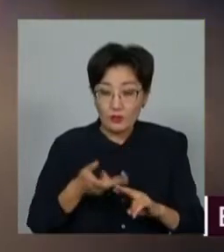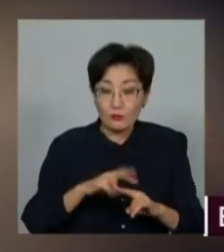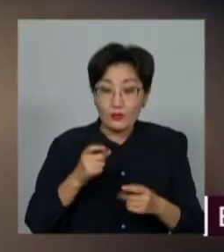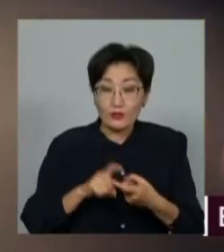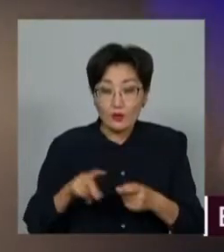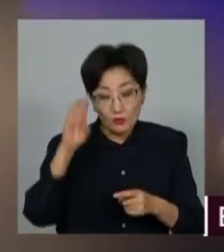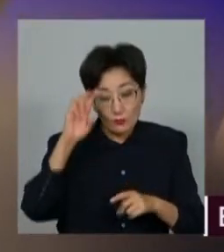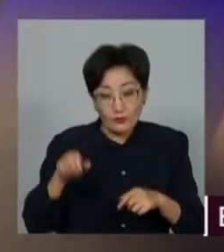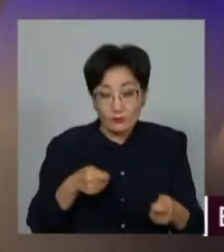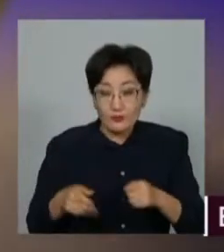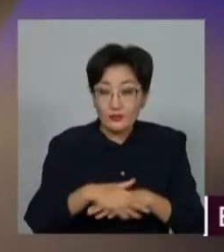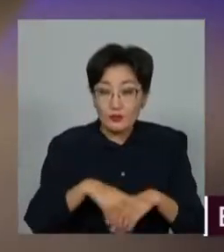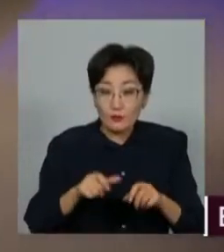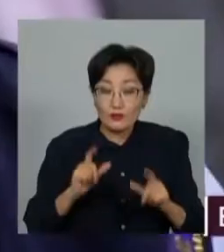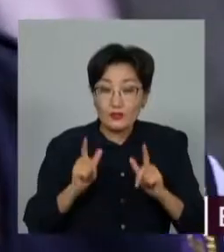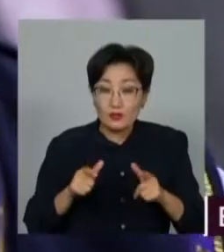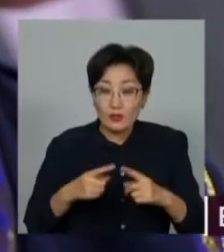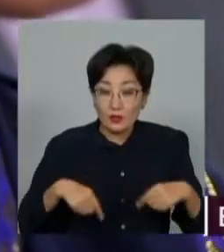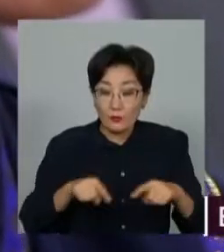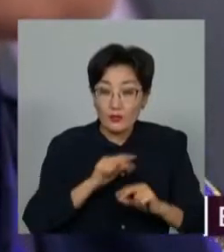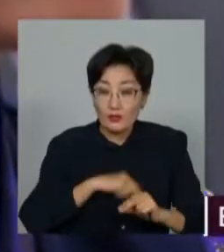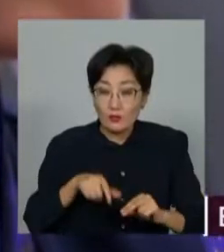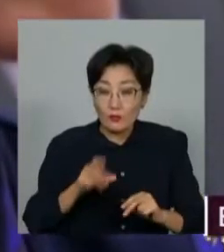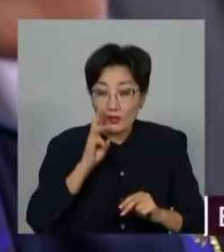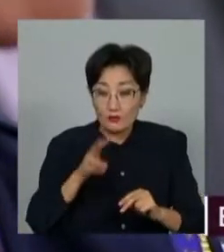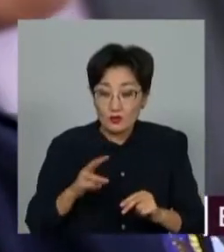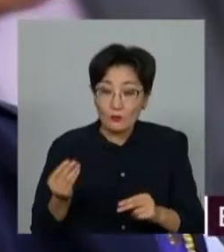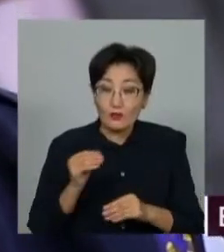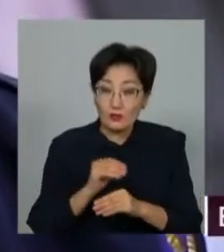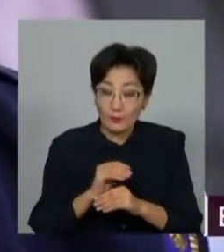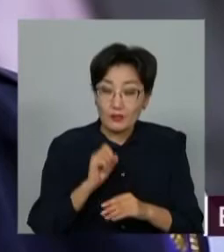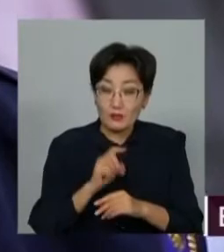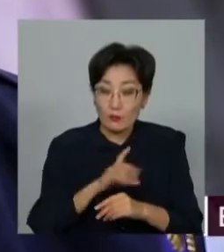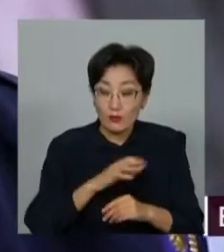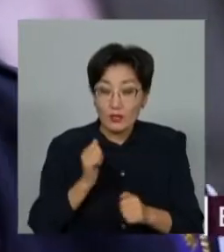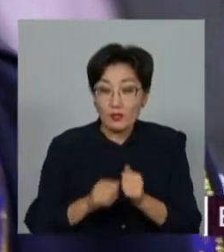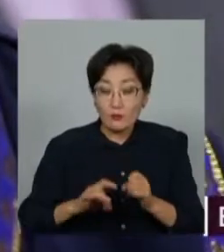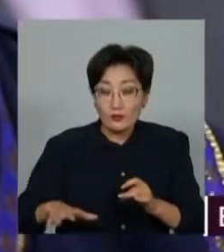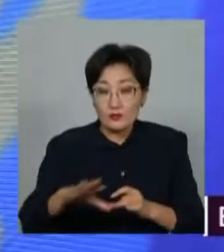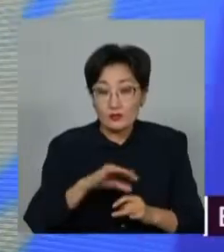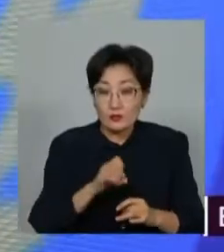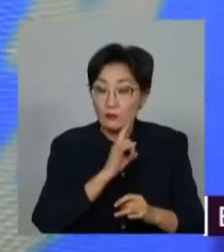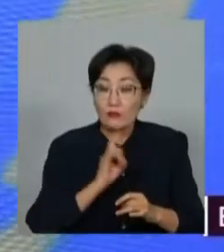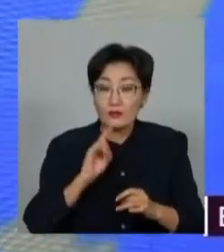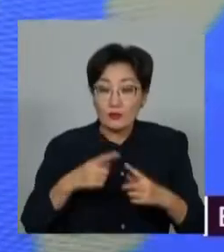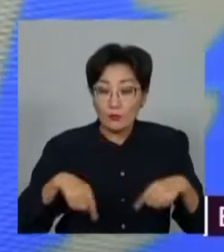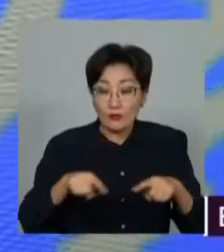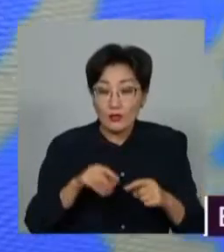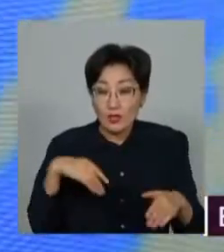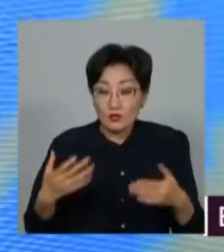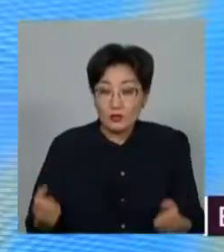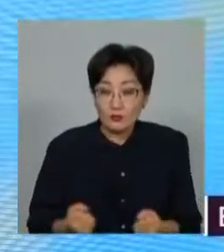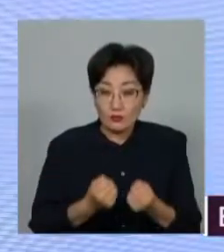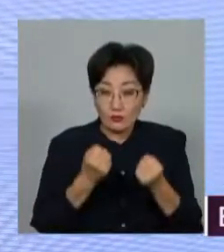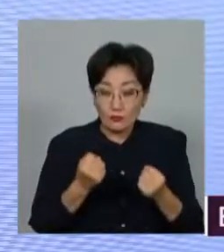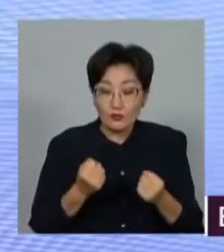ретте мемлекет басшысы қоғамдық келісім мекемелері қызметкерлерінің жалақысын көбейтуді тапсырды. Әрі республикалық аналар кеңесінде жан-жақты қолдау көрсеттік